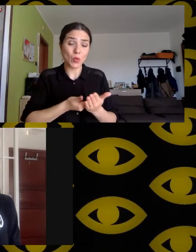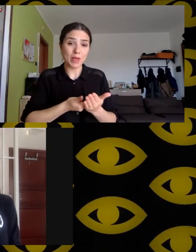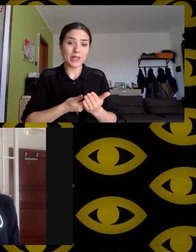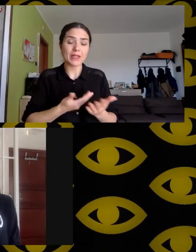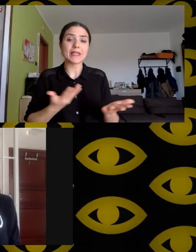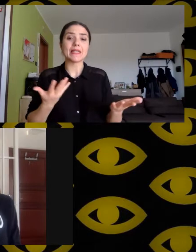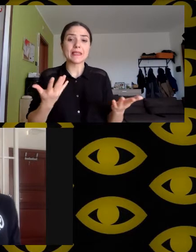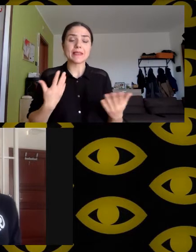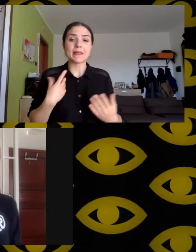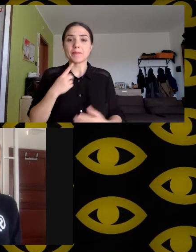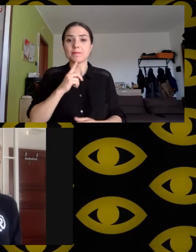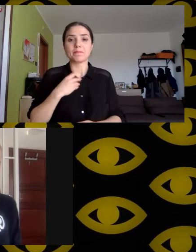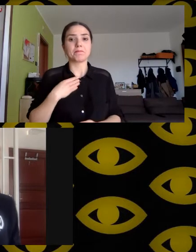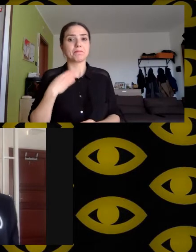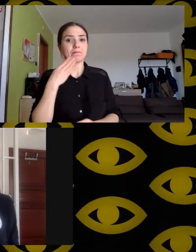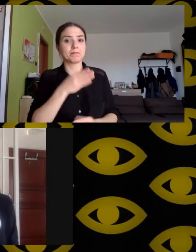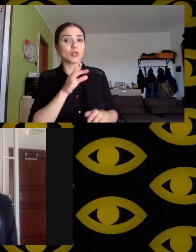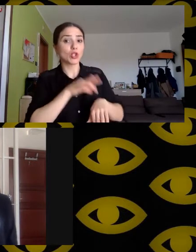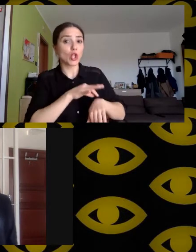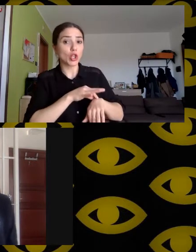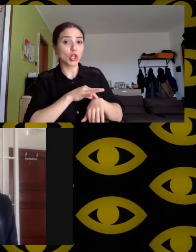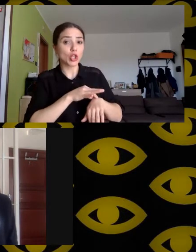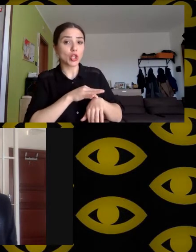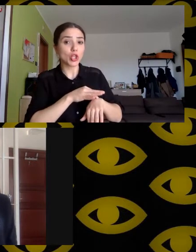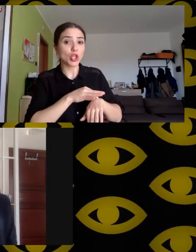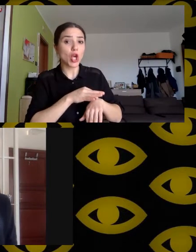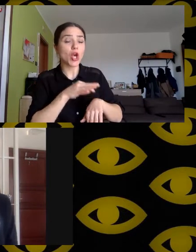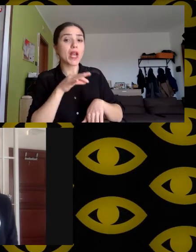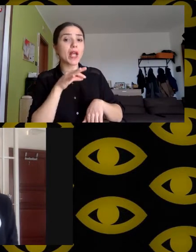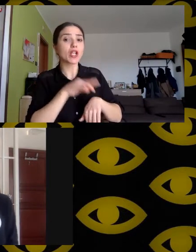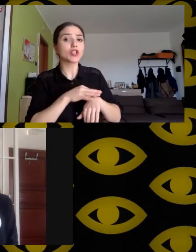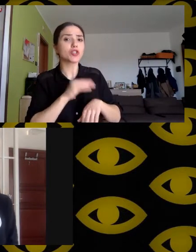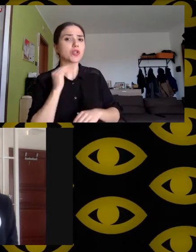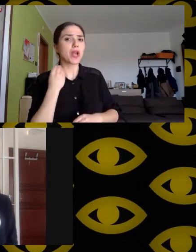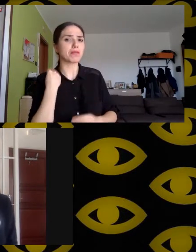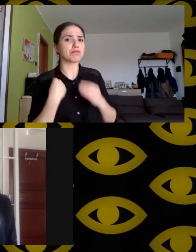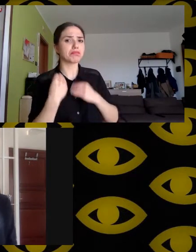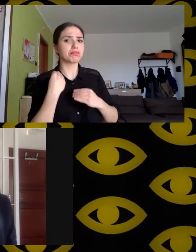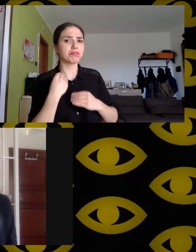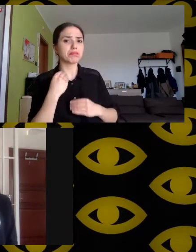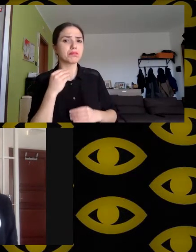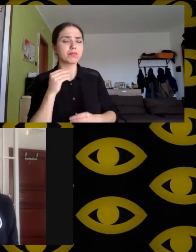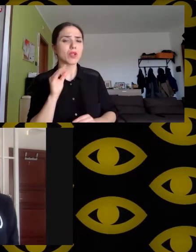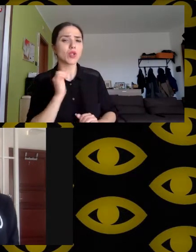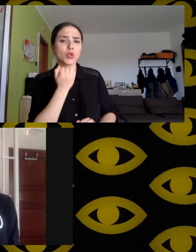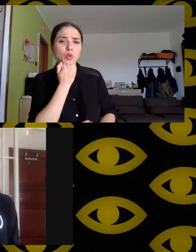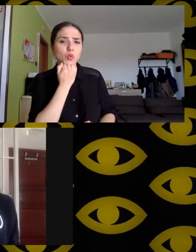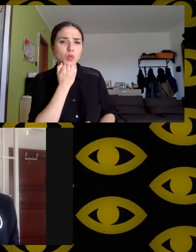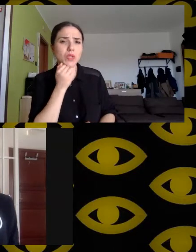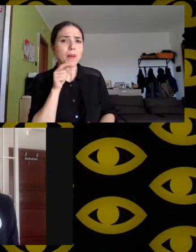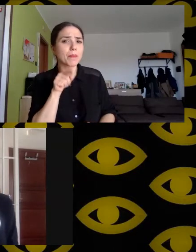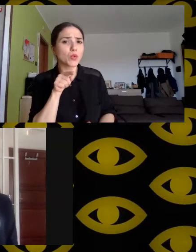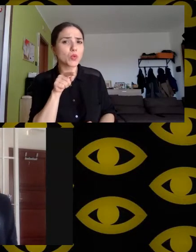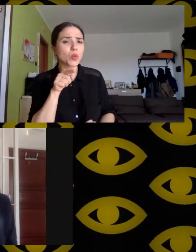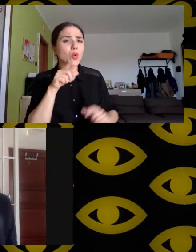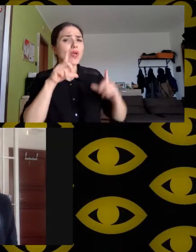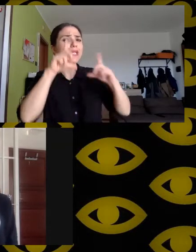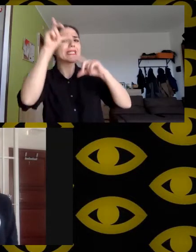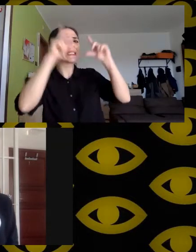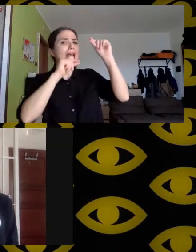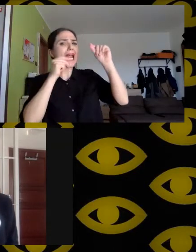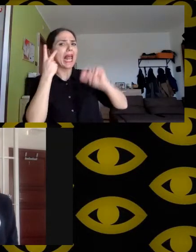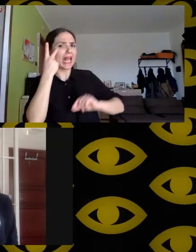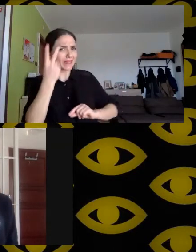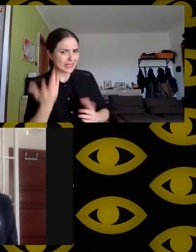mi ha detto, se, ti giuro Dario, mi ha chiesto proprio queste domande, mi ha detto, signora, ma lei le stelle le ha mai viste?